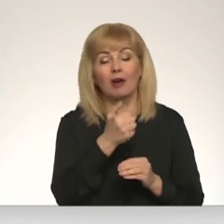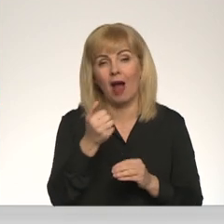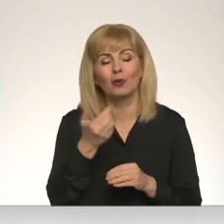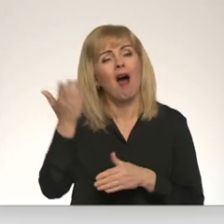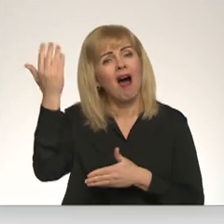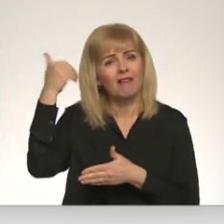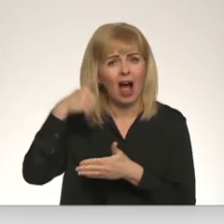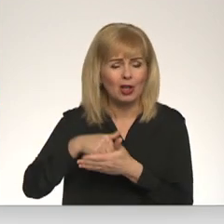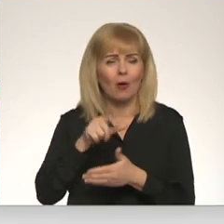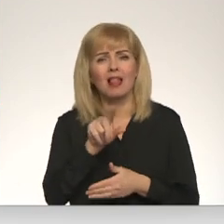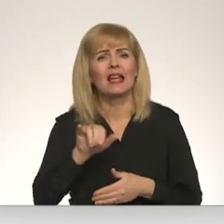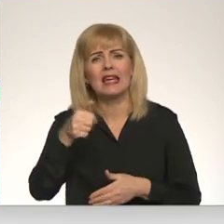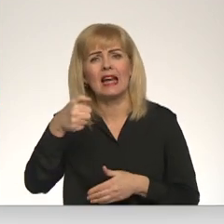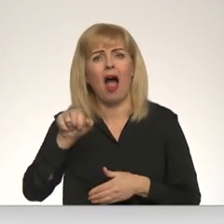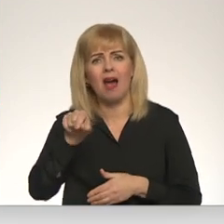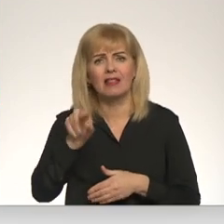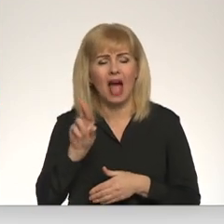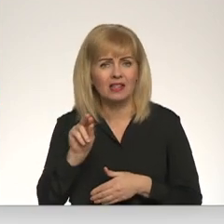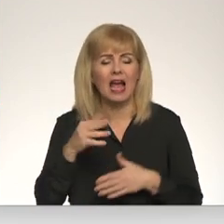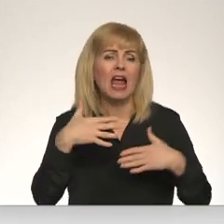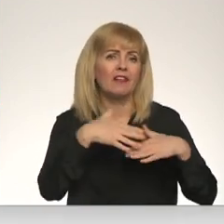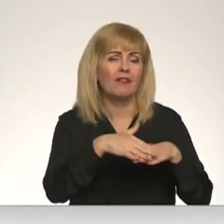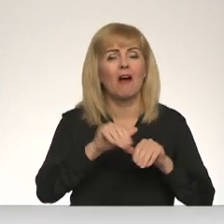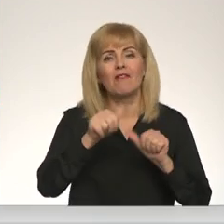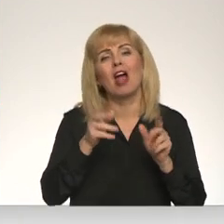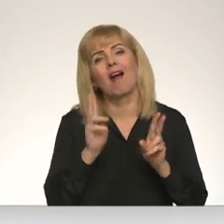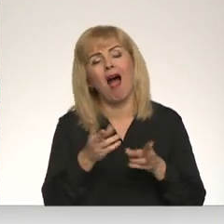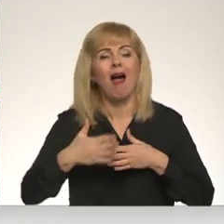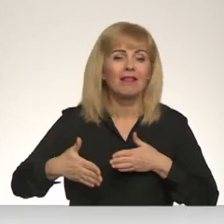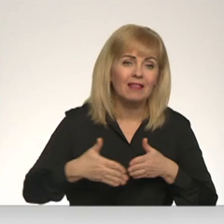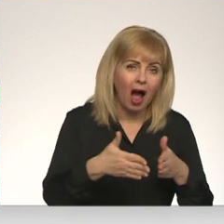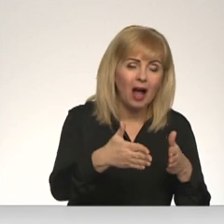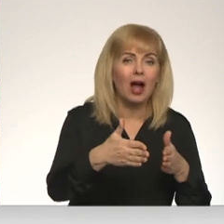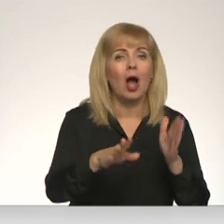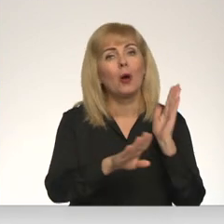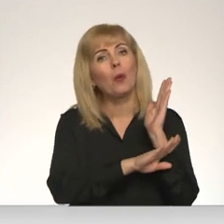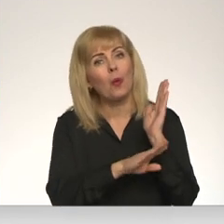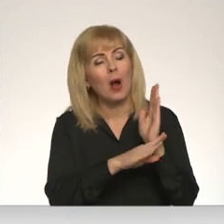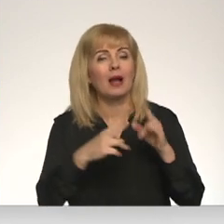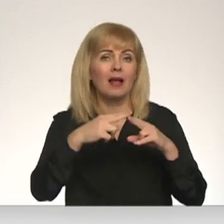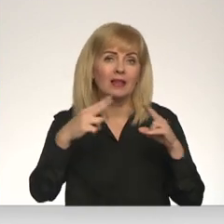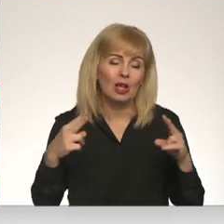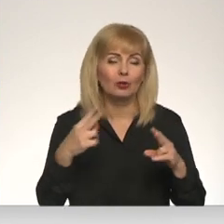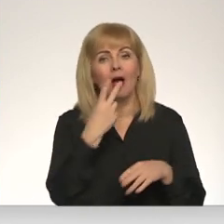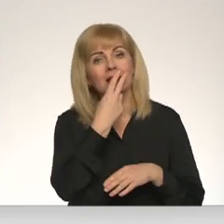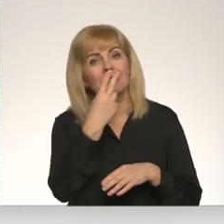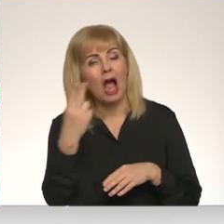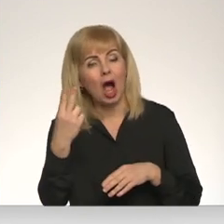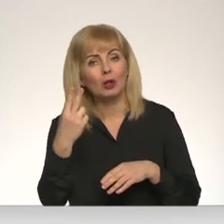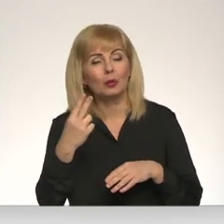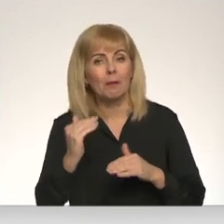vēsturiski visa tā infrastruktūra ir veidota kā takas, kā koka tiltiņi vai koka tādas skatu